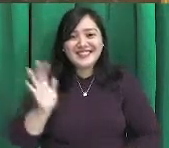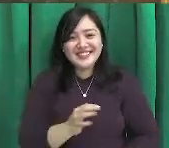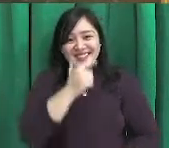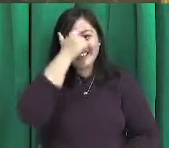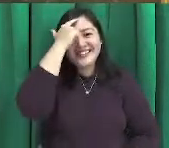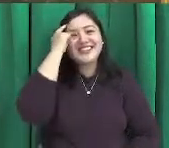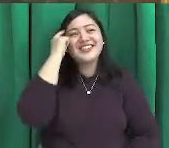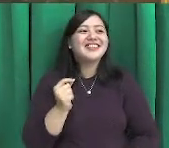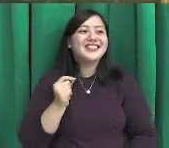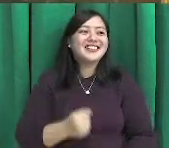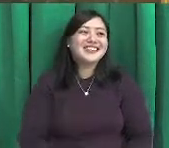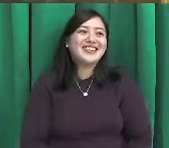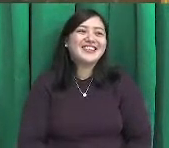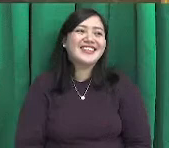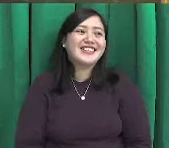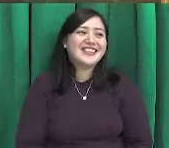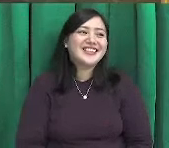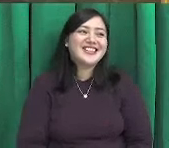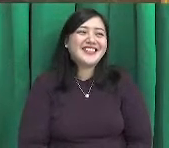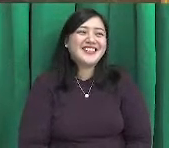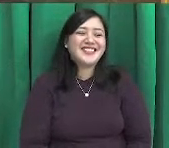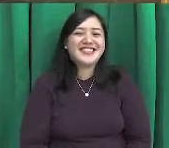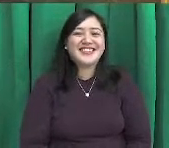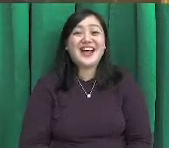nasa linya ko na po ang aking ka-appointment.